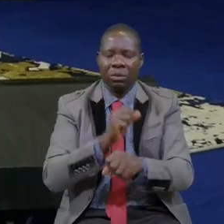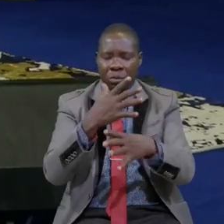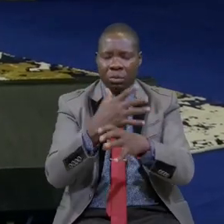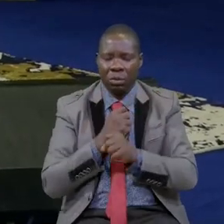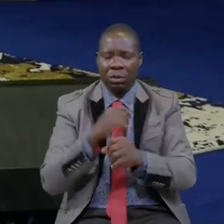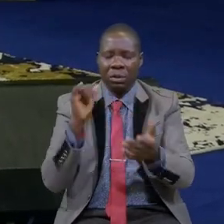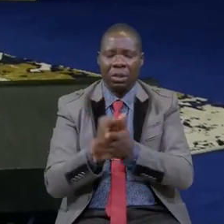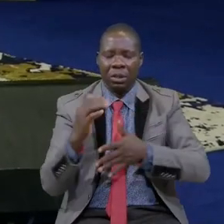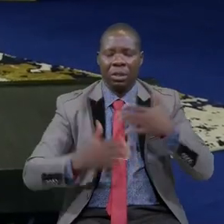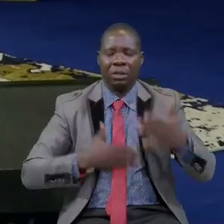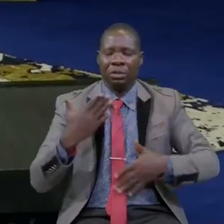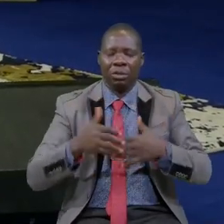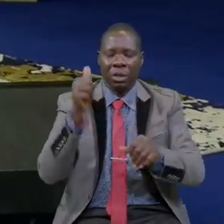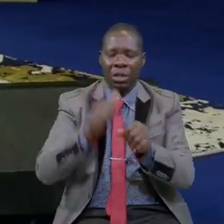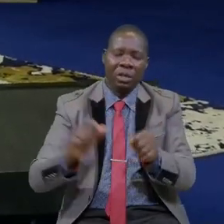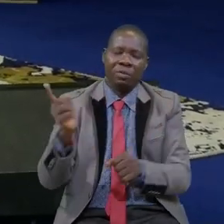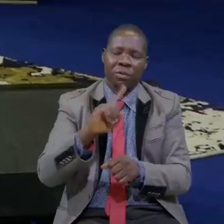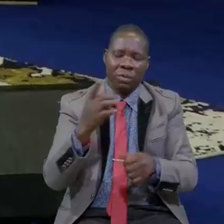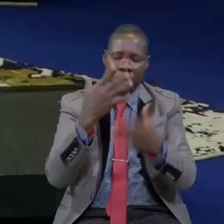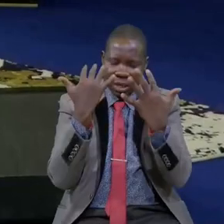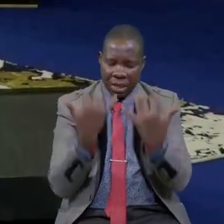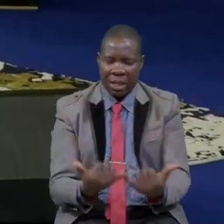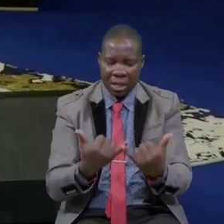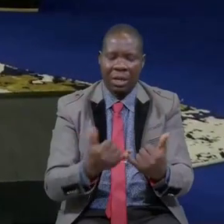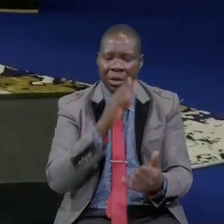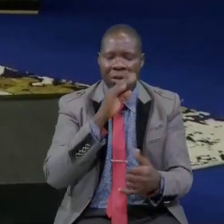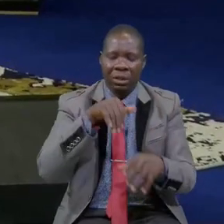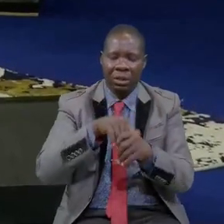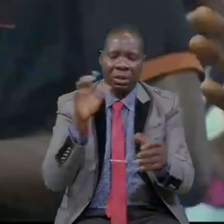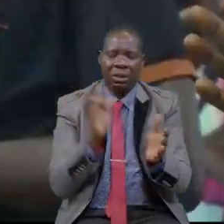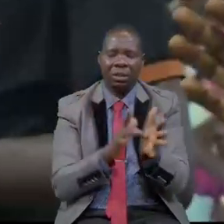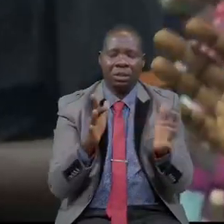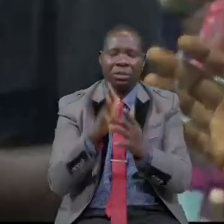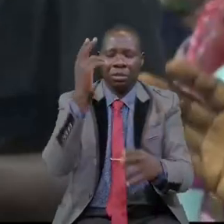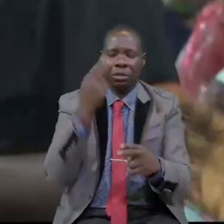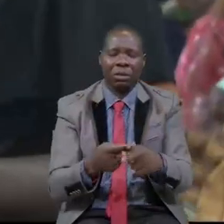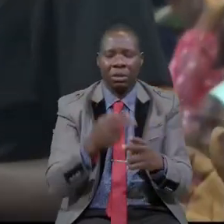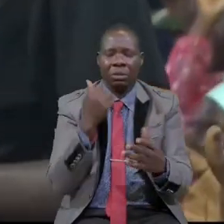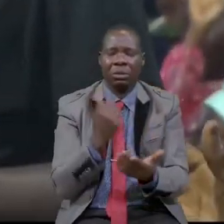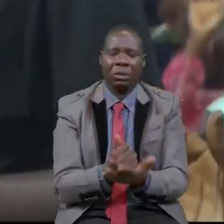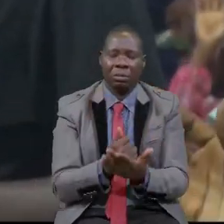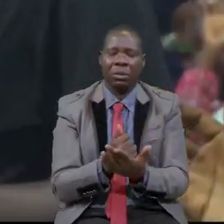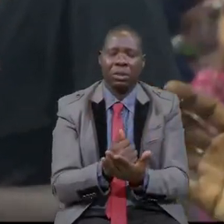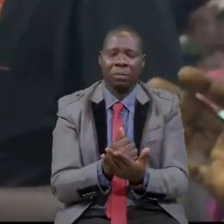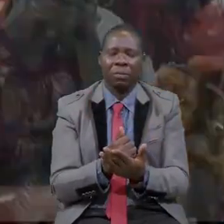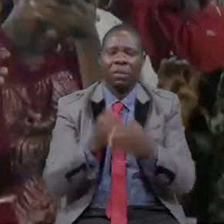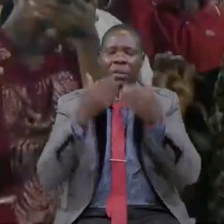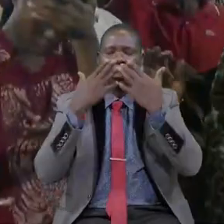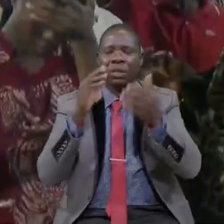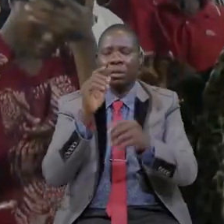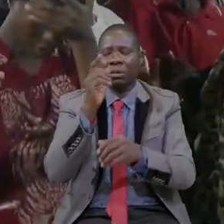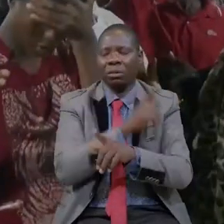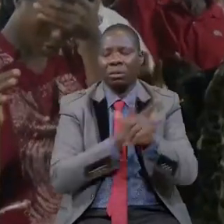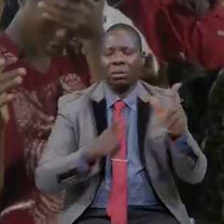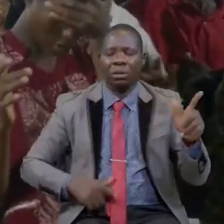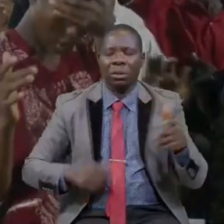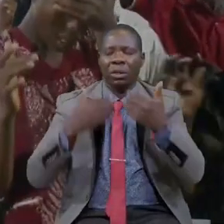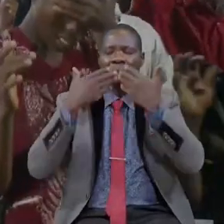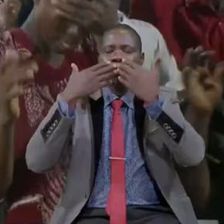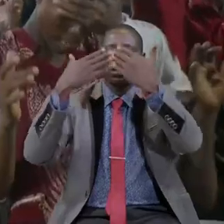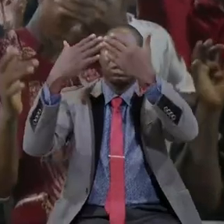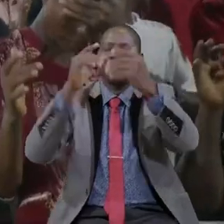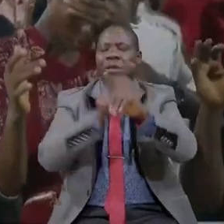reçus. Que cette joie partout maintenant soit répandue au nom de Jésus. Merci Seigneur.